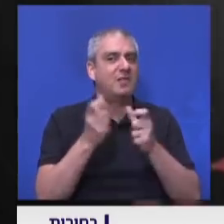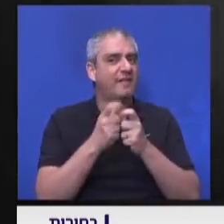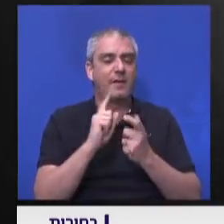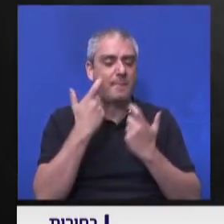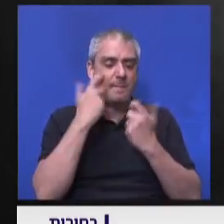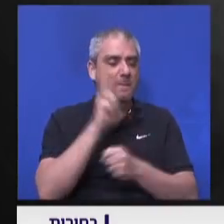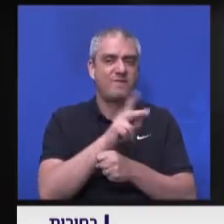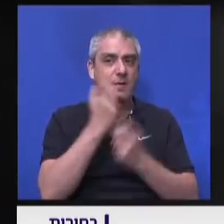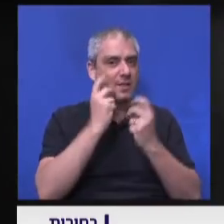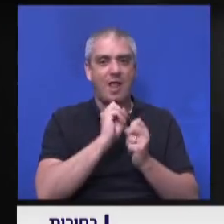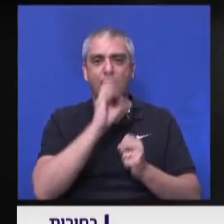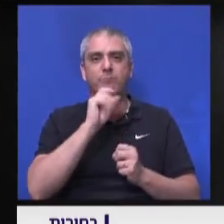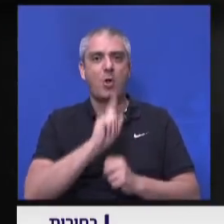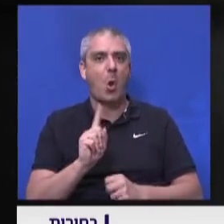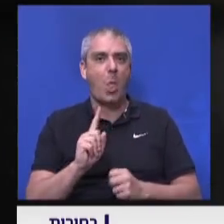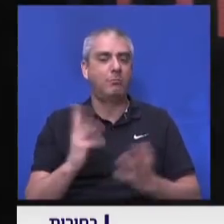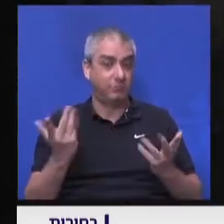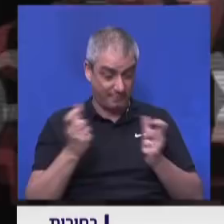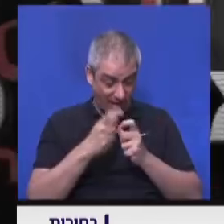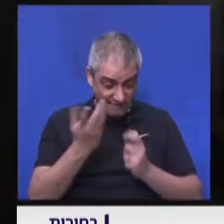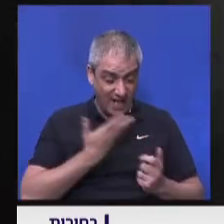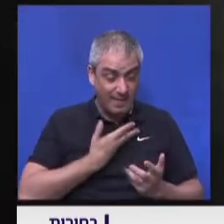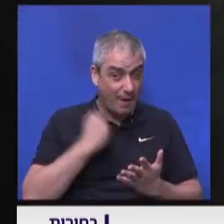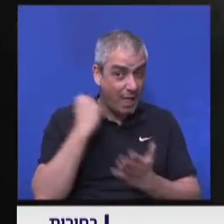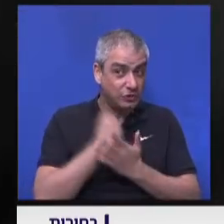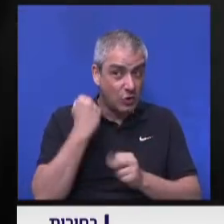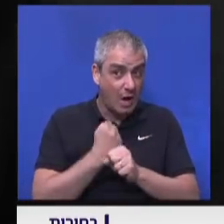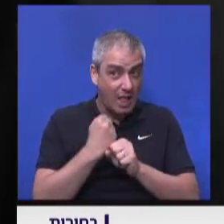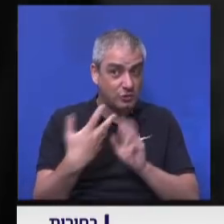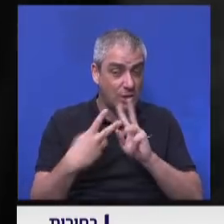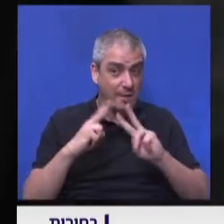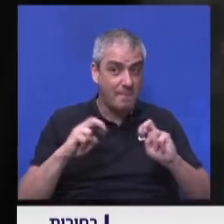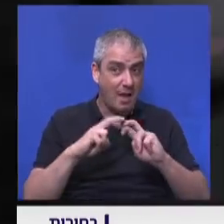ידלוף? האם החברה קיבלה אישור לבצע את המחקר? מה משרד